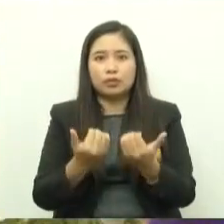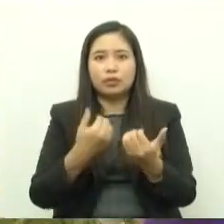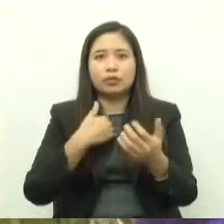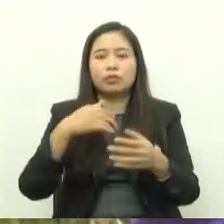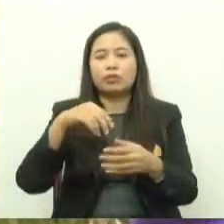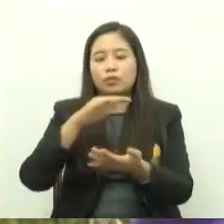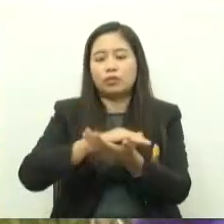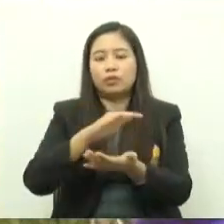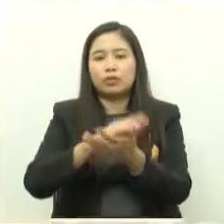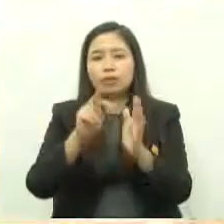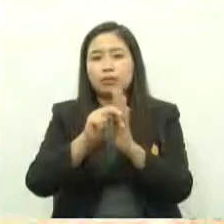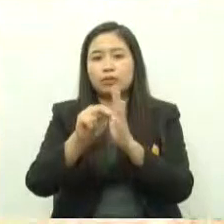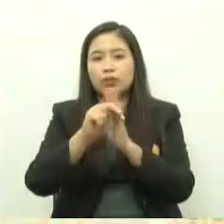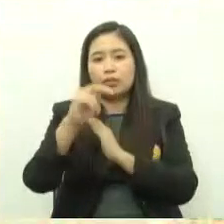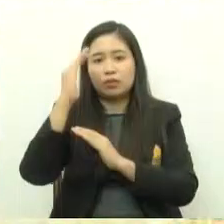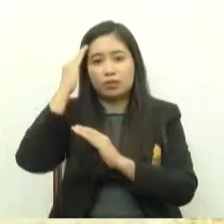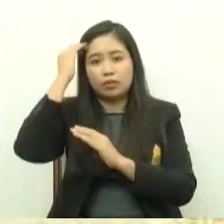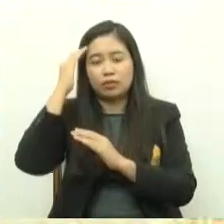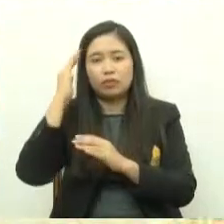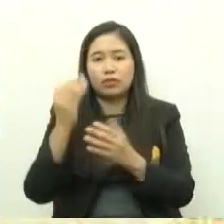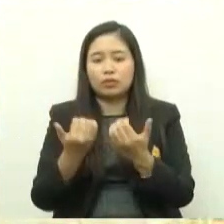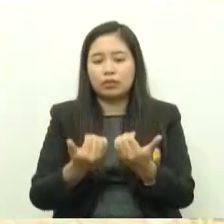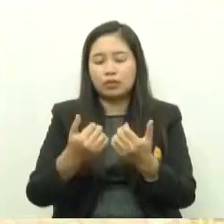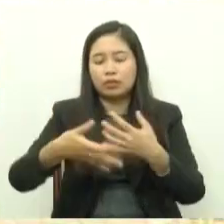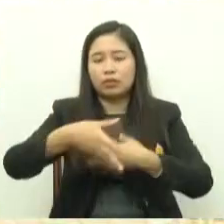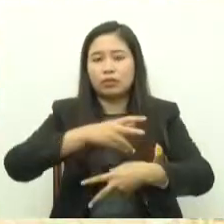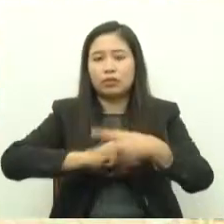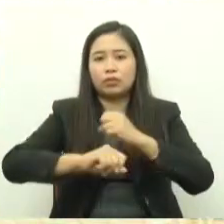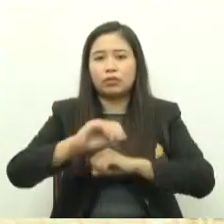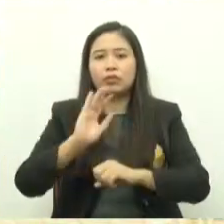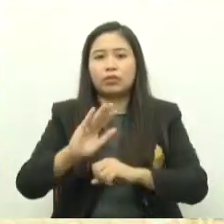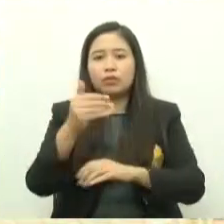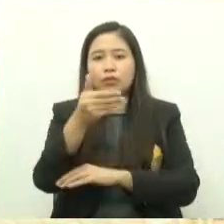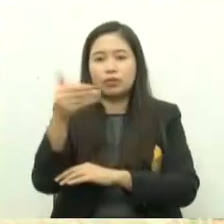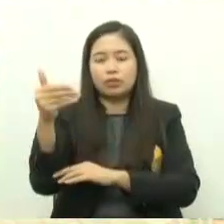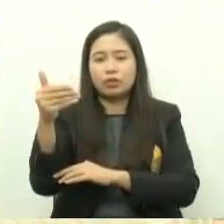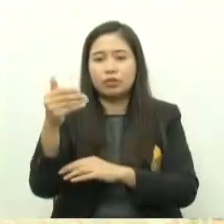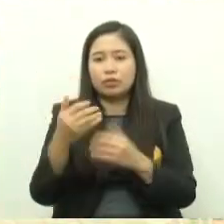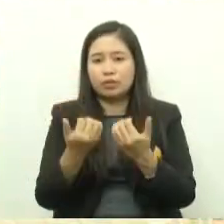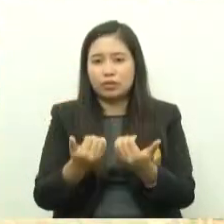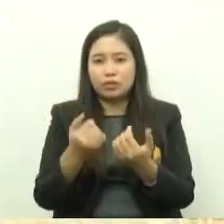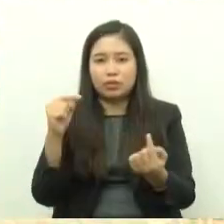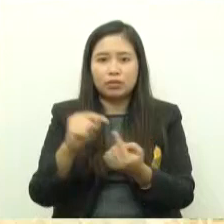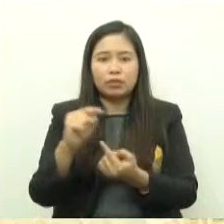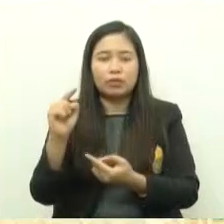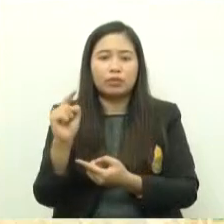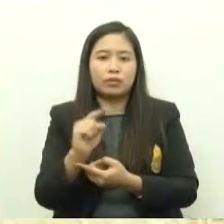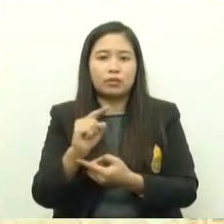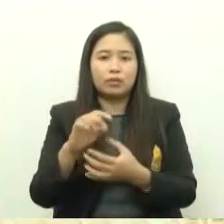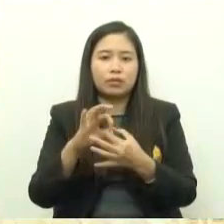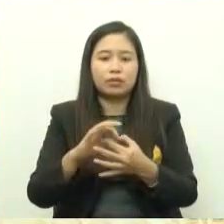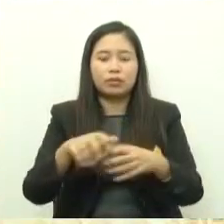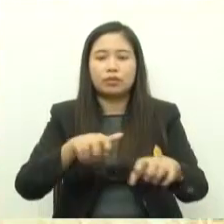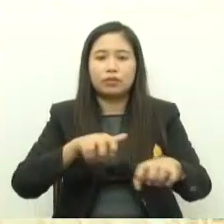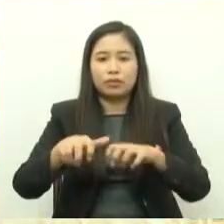ปัญญานุกูลซึ่งเป็นสถานที่จัดการแข่งขันศิลปะหัตถกรรมระดับชาติภาคเหนือนะครับในส่วนของกลุ่มการศึกษาพิเศษโรงเรียน